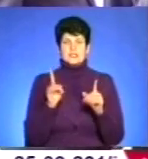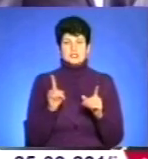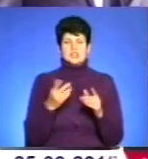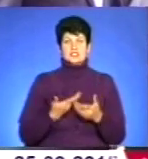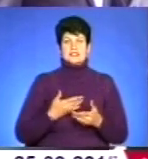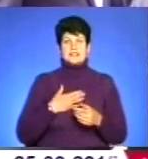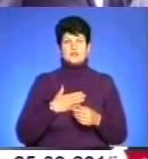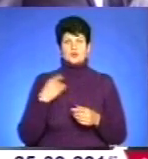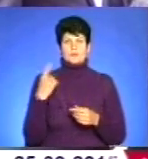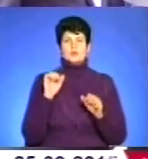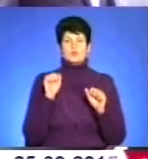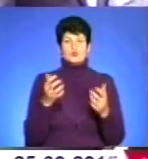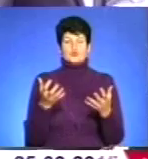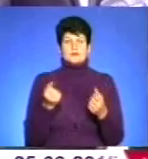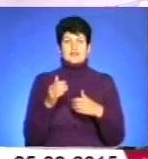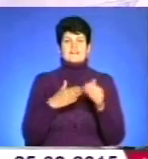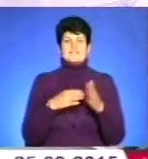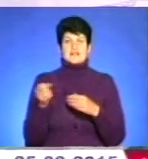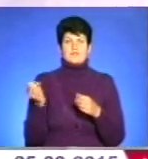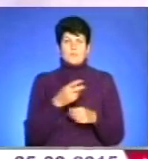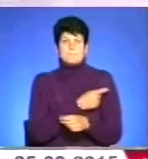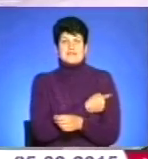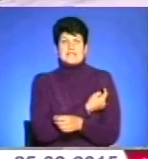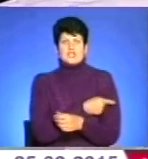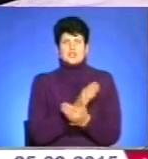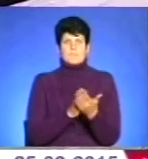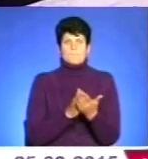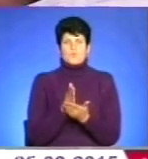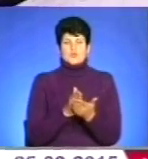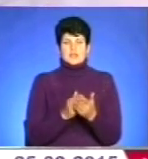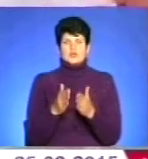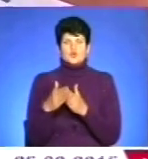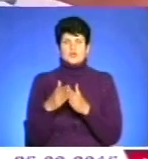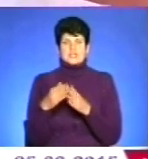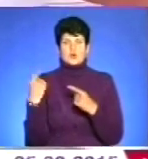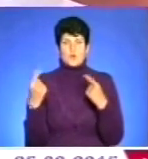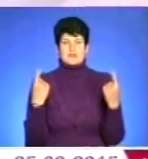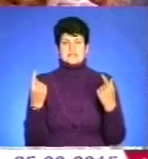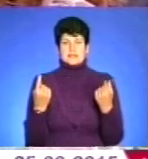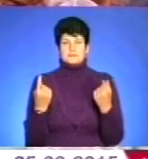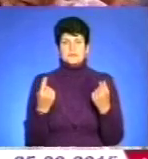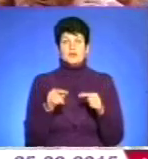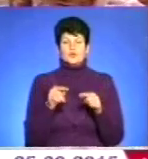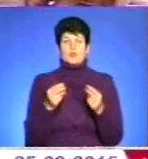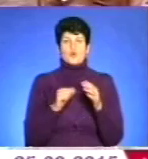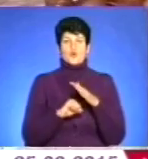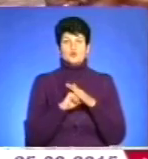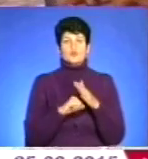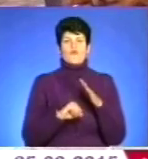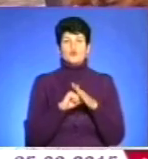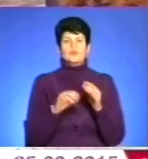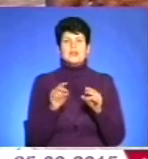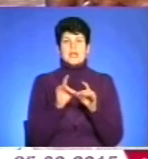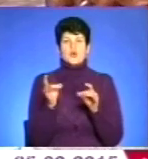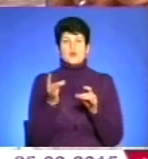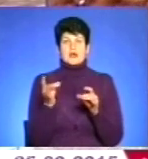нашої області зможуть отримувати кваліфіковані медичні послуги, а й сусідніх областей. Отож, коштом фонду регіонального